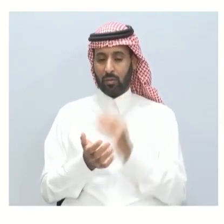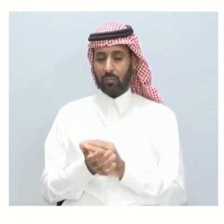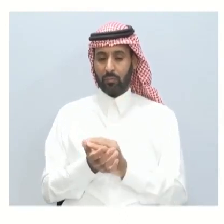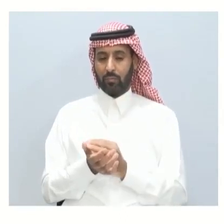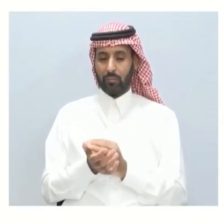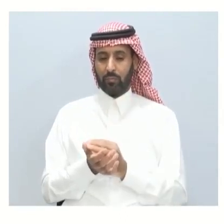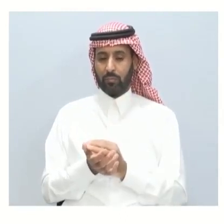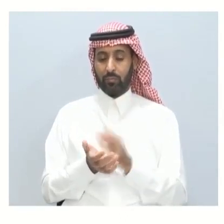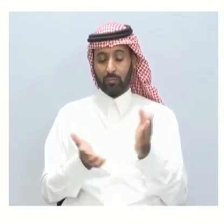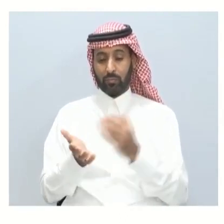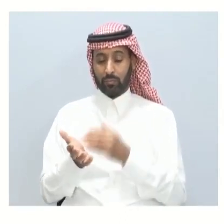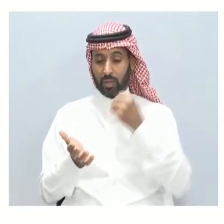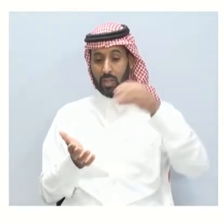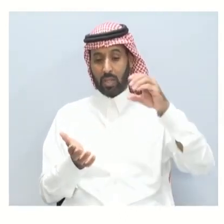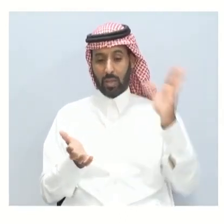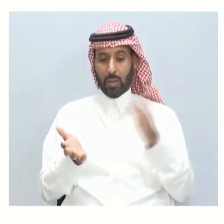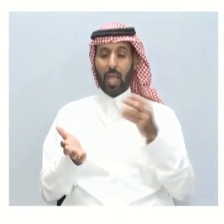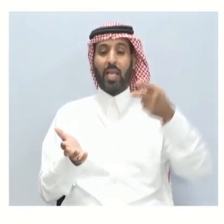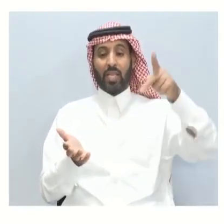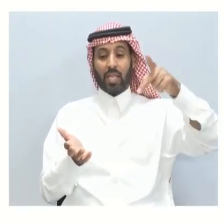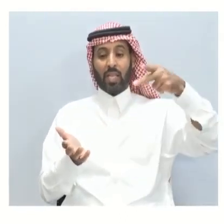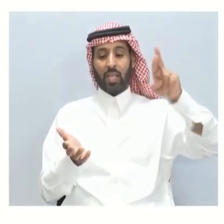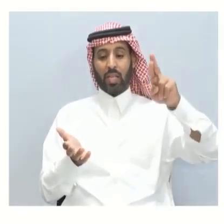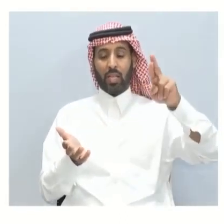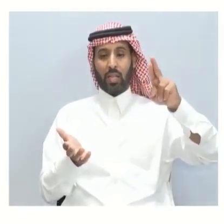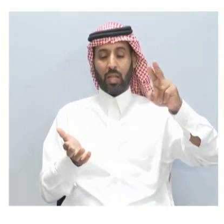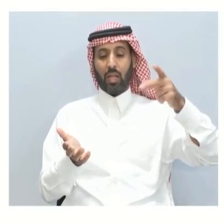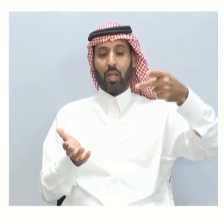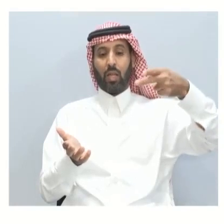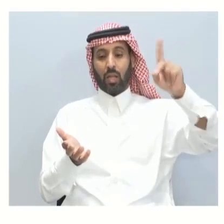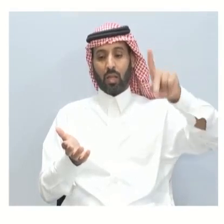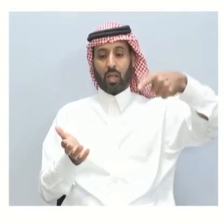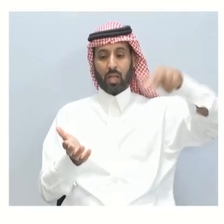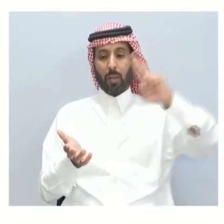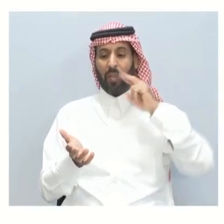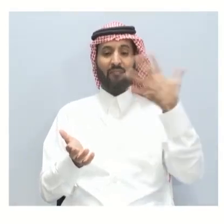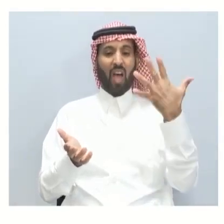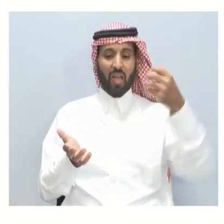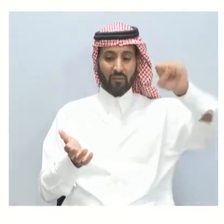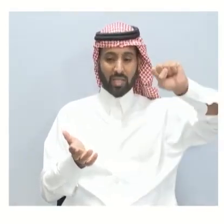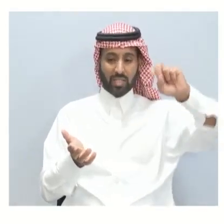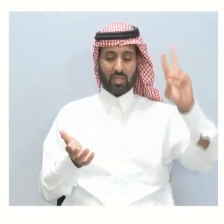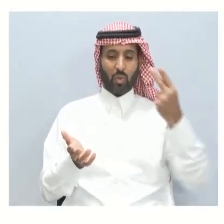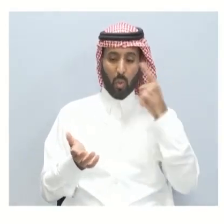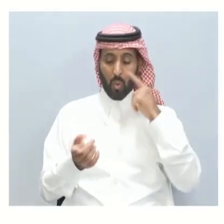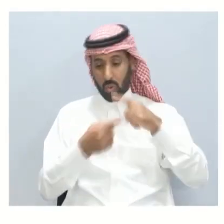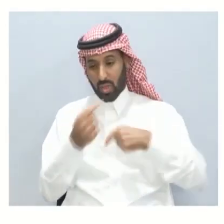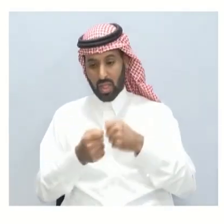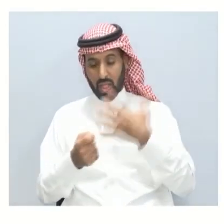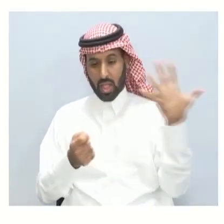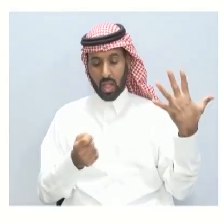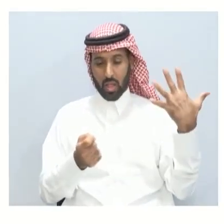اس بالنسبه للسي كريبتون 5 اس 2 اذا يقع في الدوره